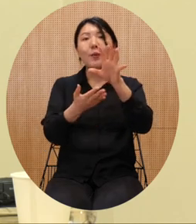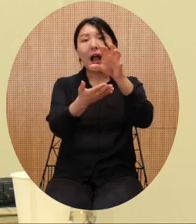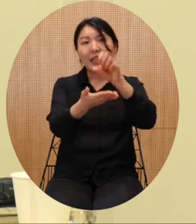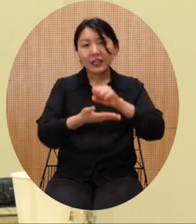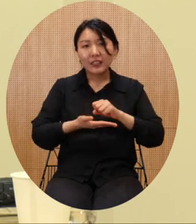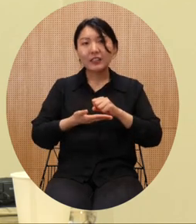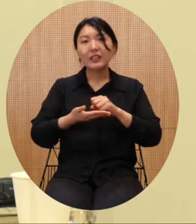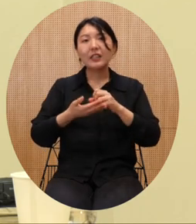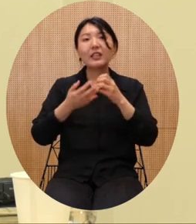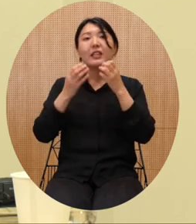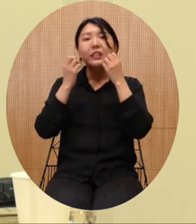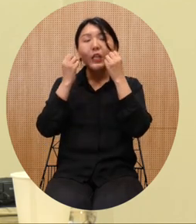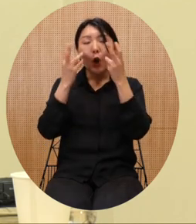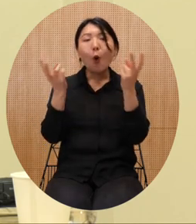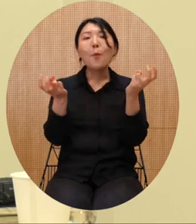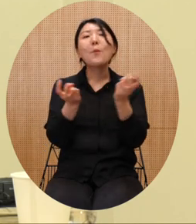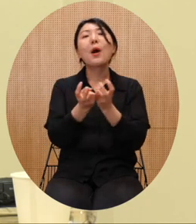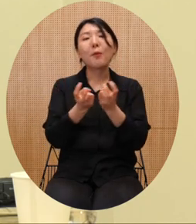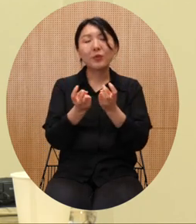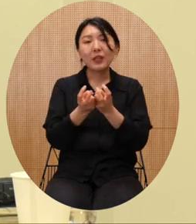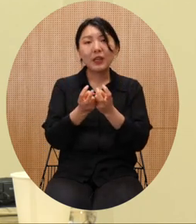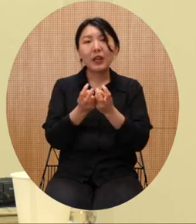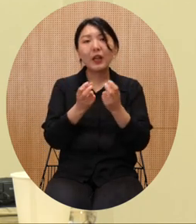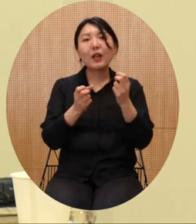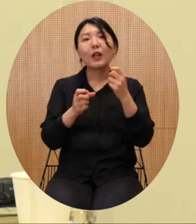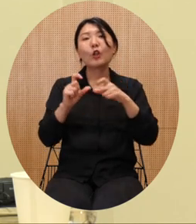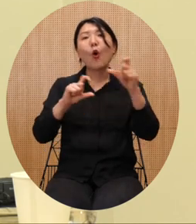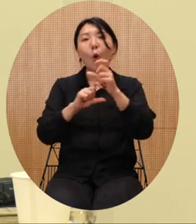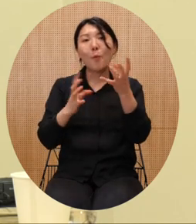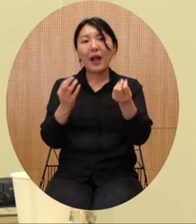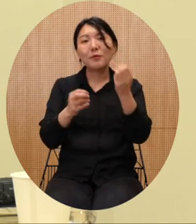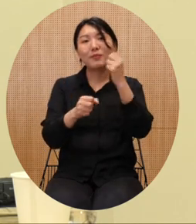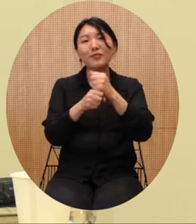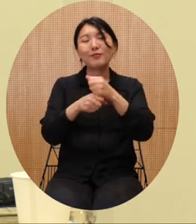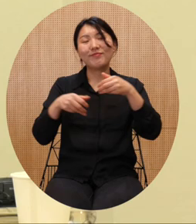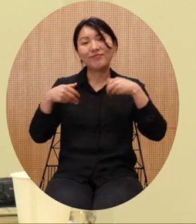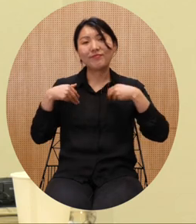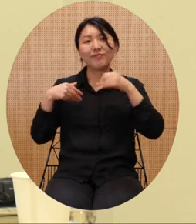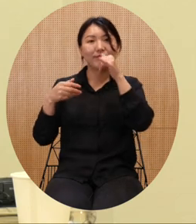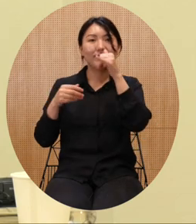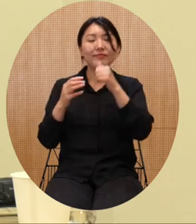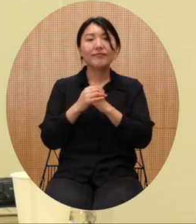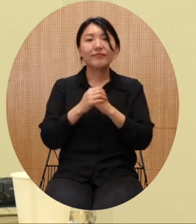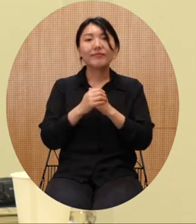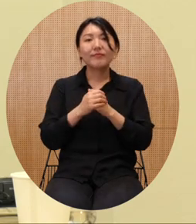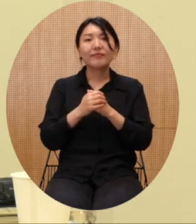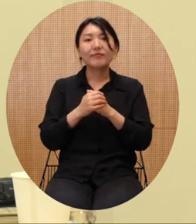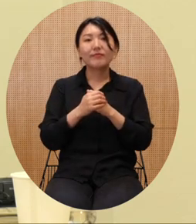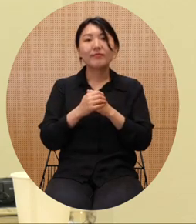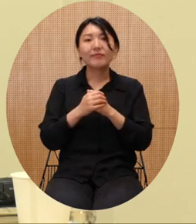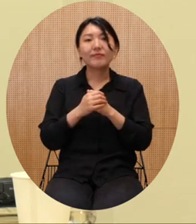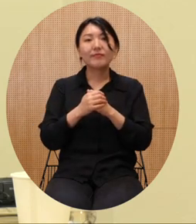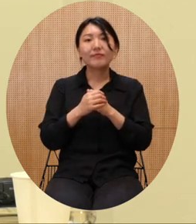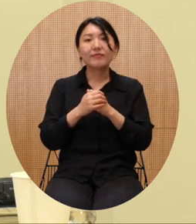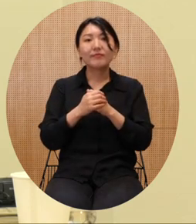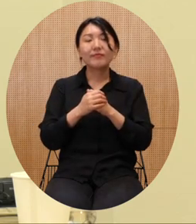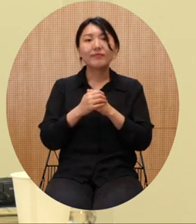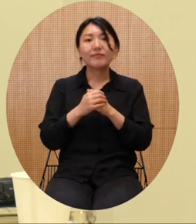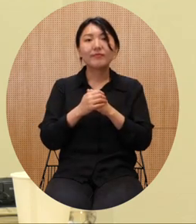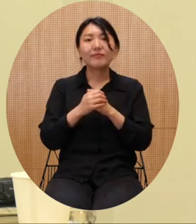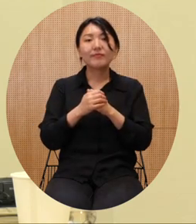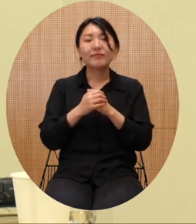새로운 대안들이 좀 더 많이 만들어져야 된다고 생각합니다. 도영별인들이 생태계의 공감성을